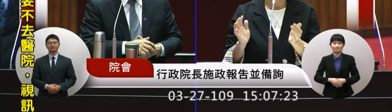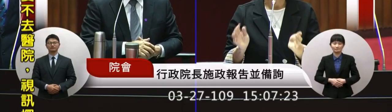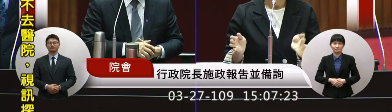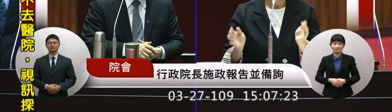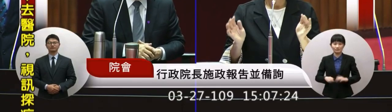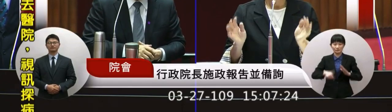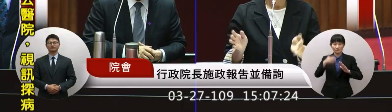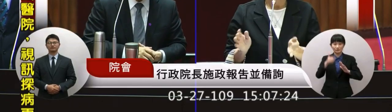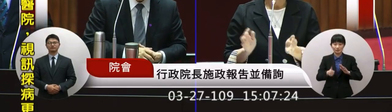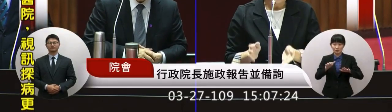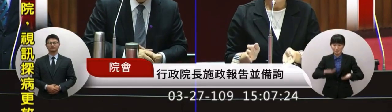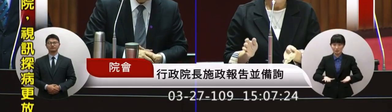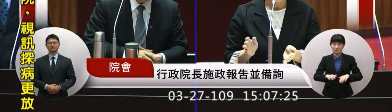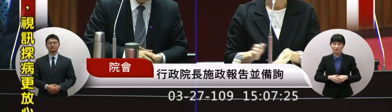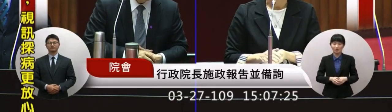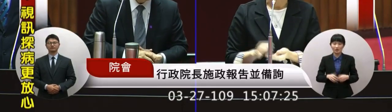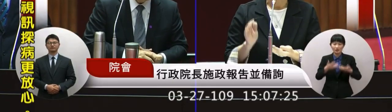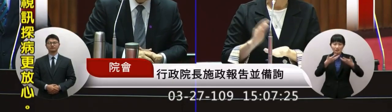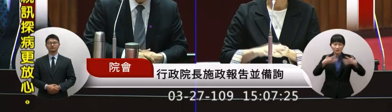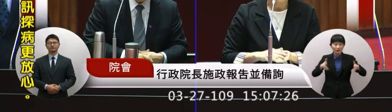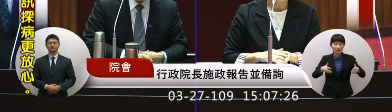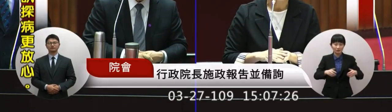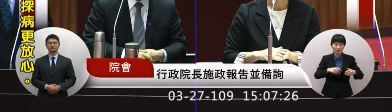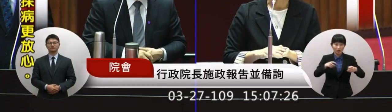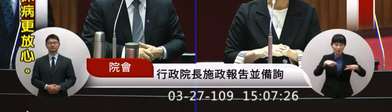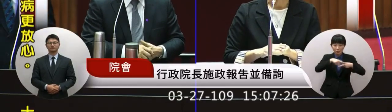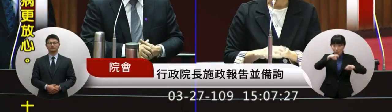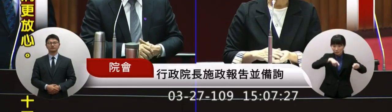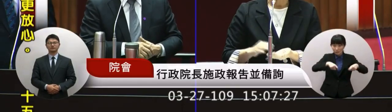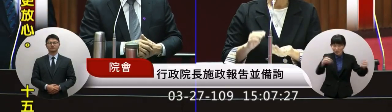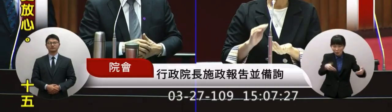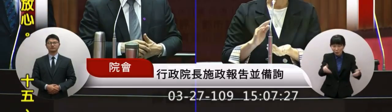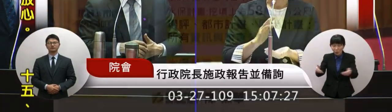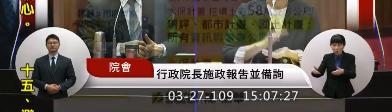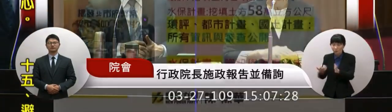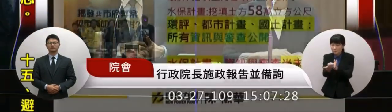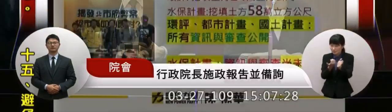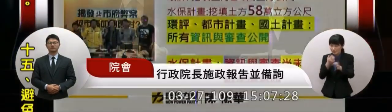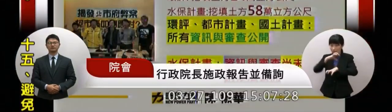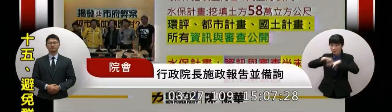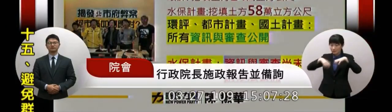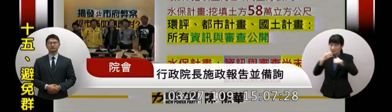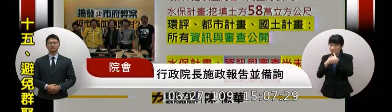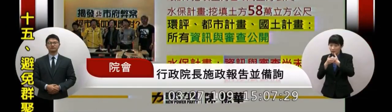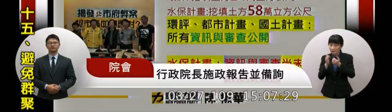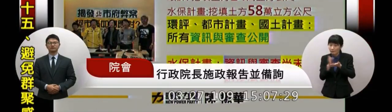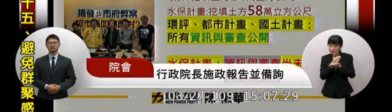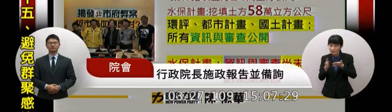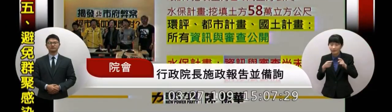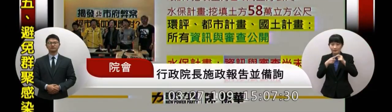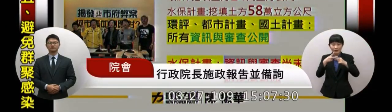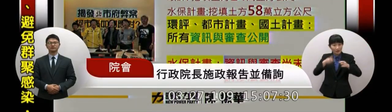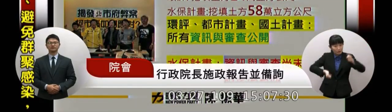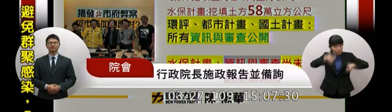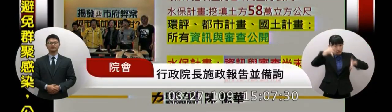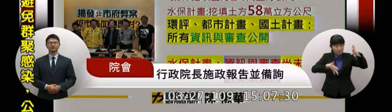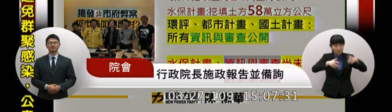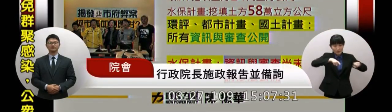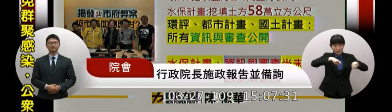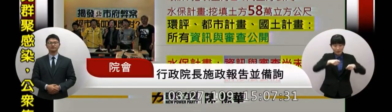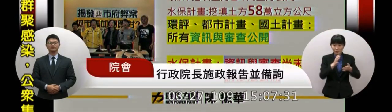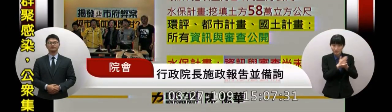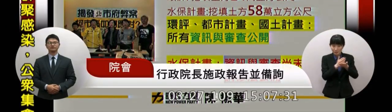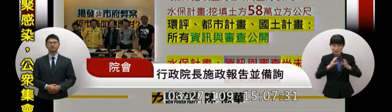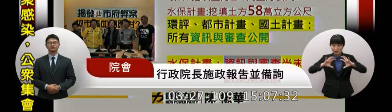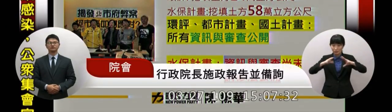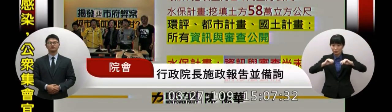这个重大开发案哈，五环评审查啊，还有都市计划审查或国土计划审查啊，因